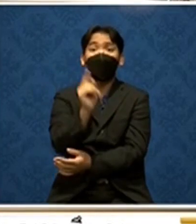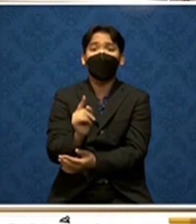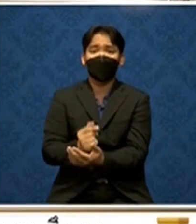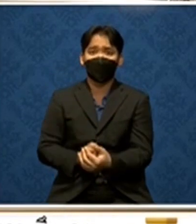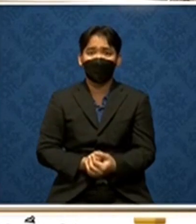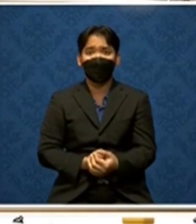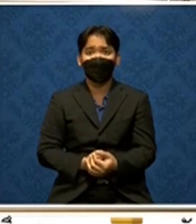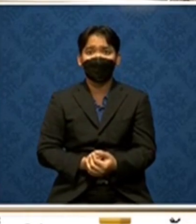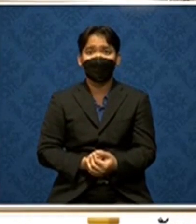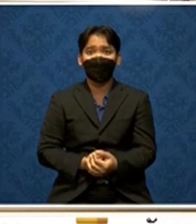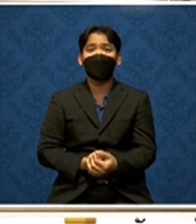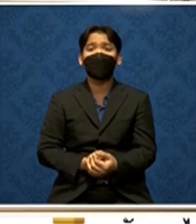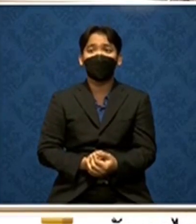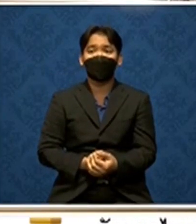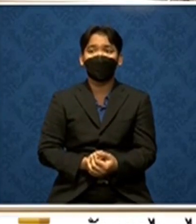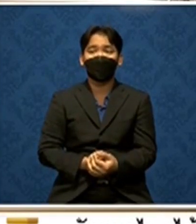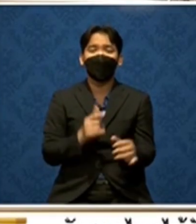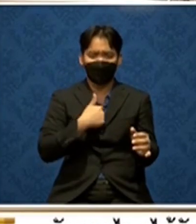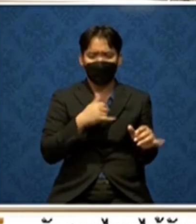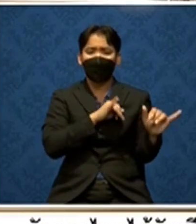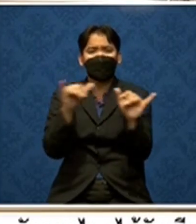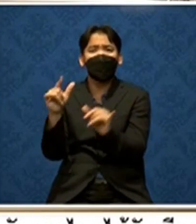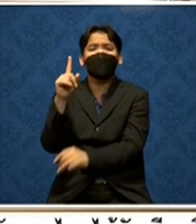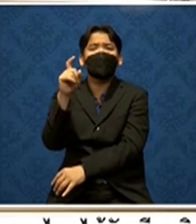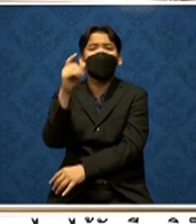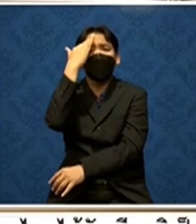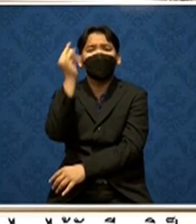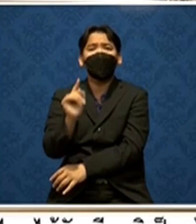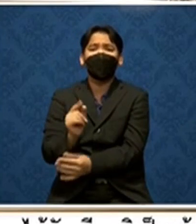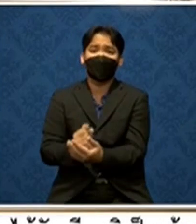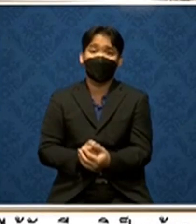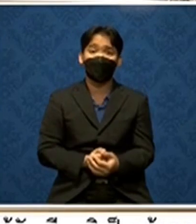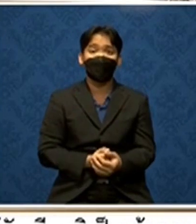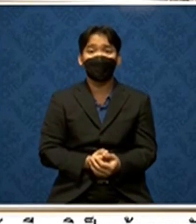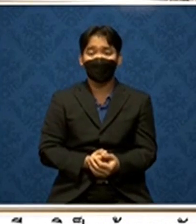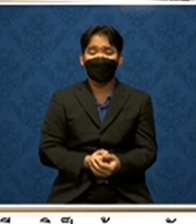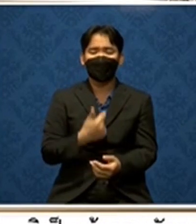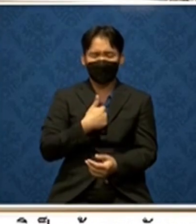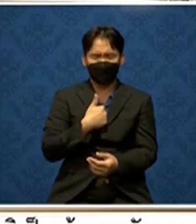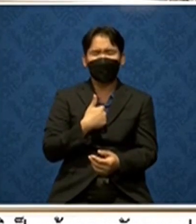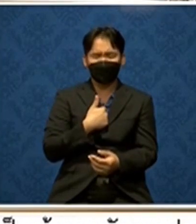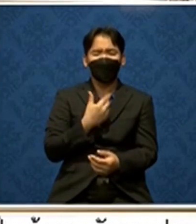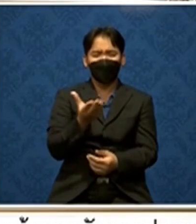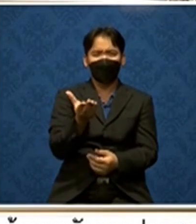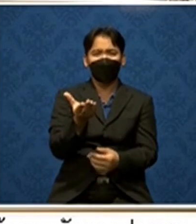จะเก็บเขาไว้ทำไมนี่คือสิ่งที่บุคลากรทางการแพทย์พยายามเรียกร้อง